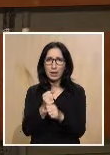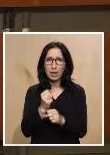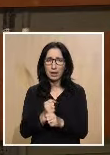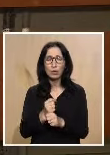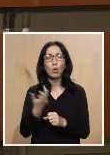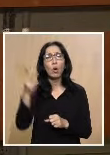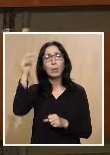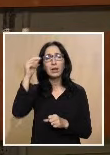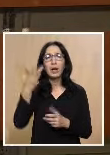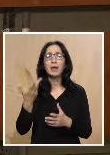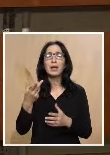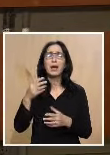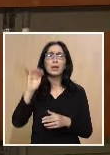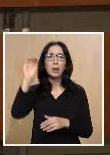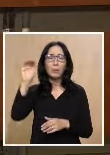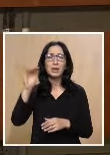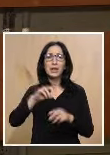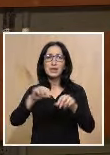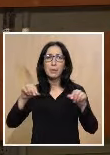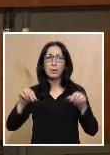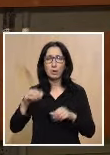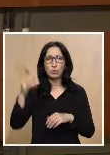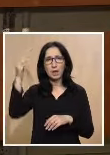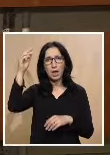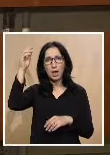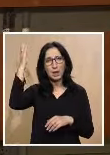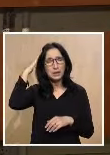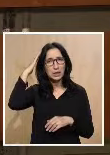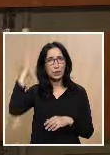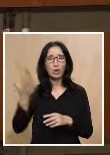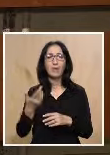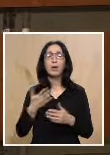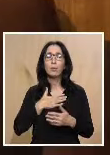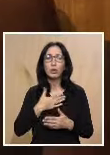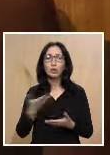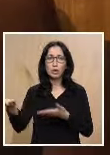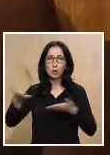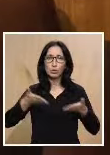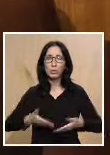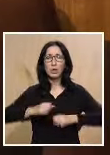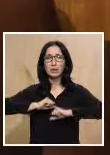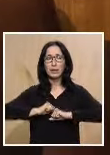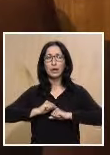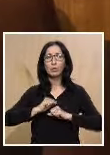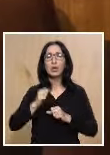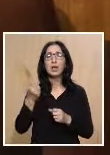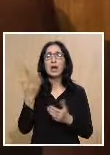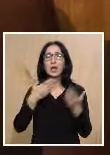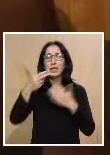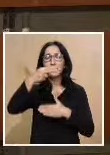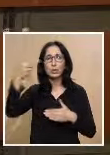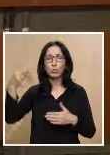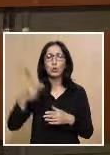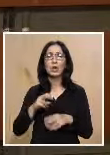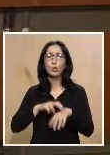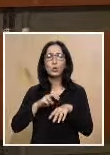от векове е орисена да бъде земеделска страна. А сега благодаря за гостоприемството на директора на института, доцент